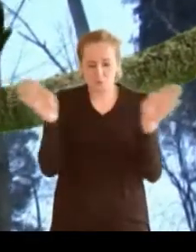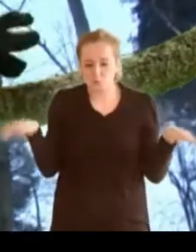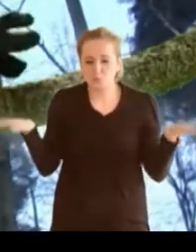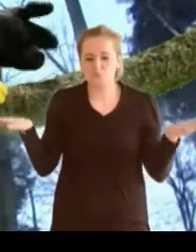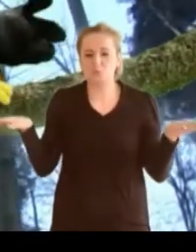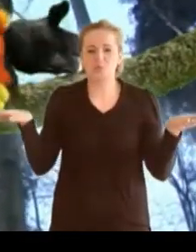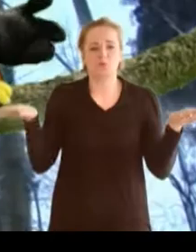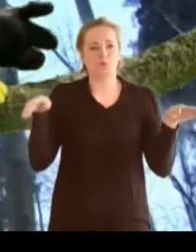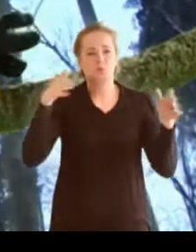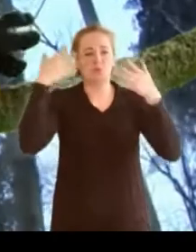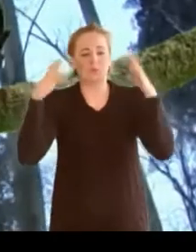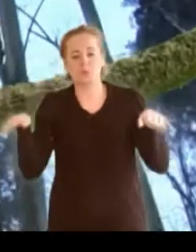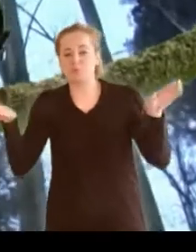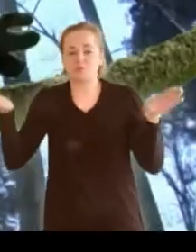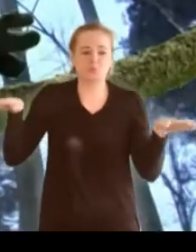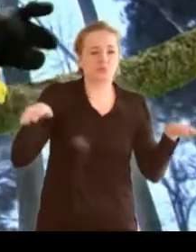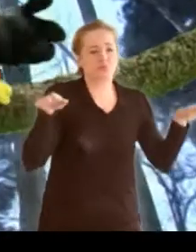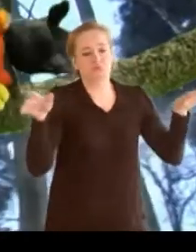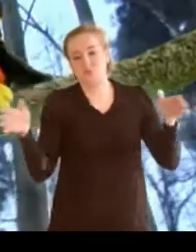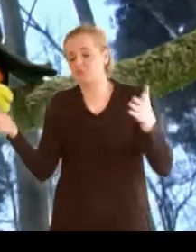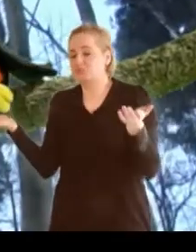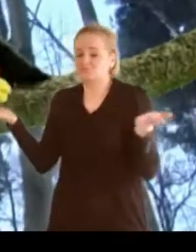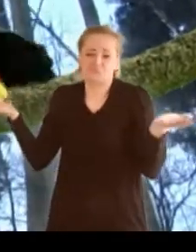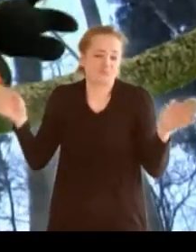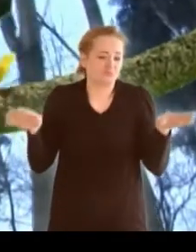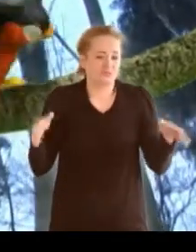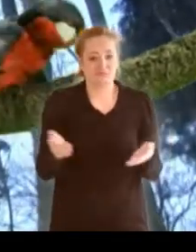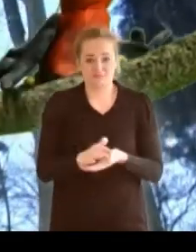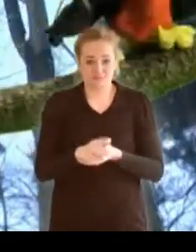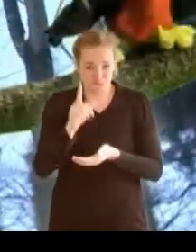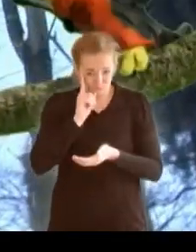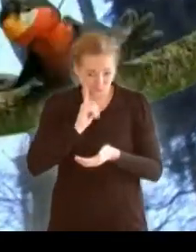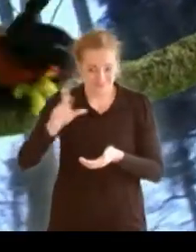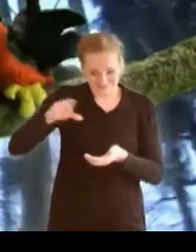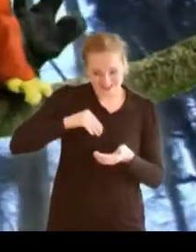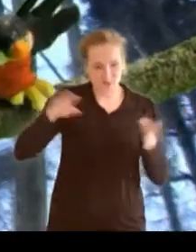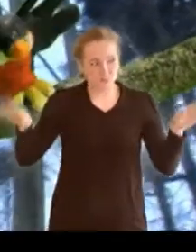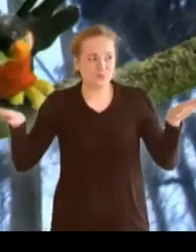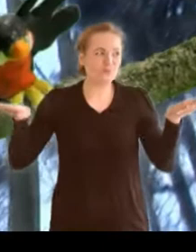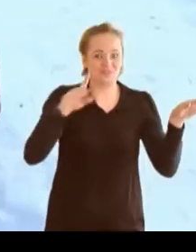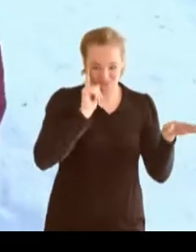paukštukas. Skraidau danguje. Vėjai švilpauja mano galvoje. Gal norit paskraidyti?